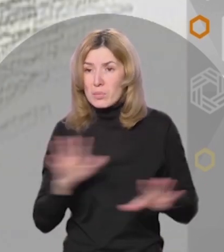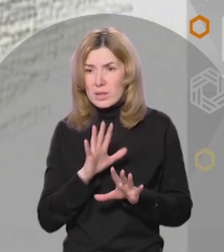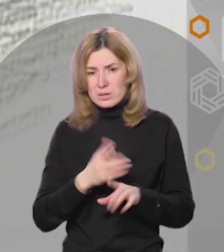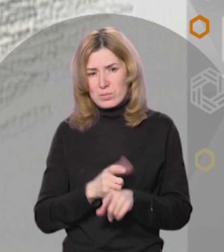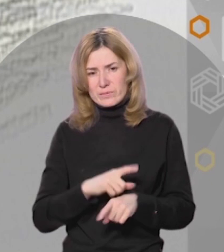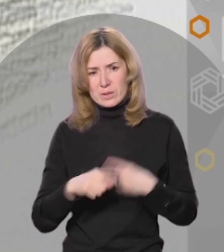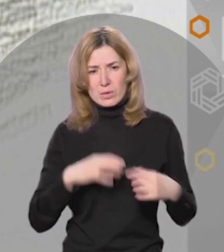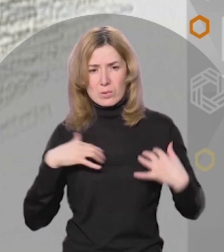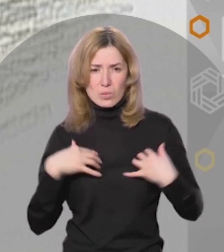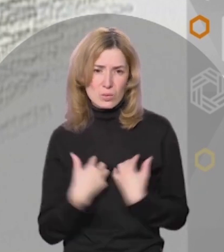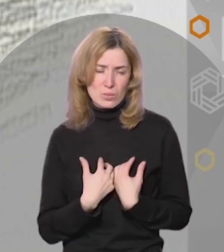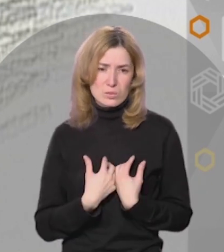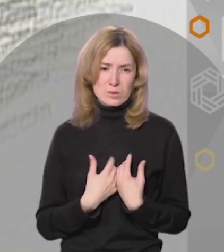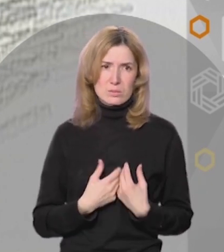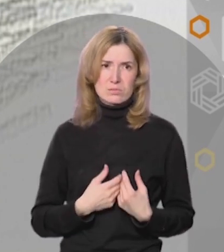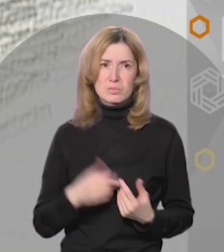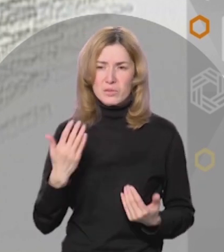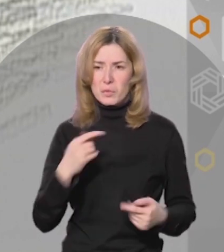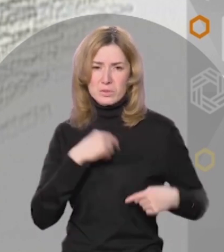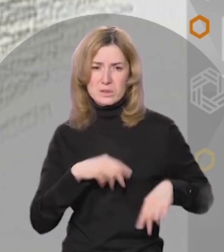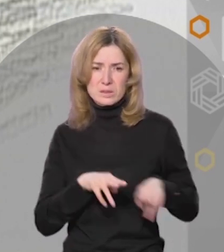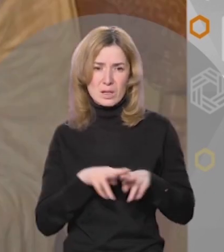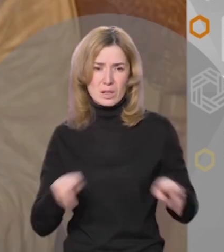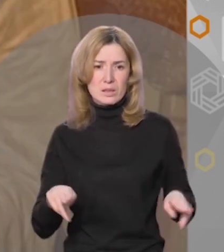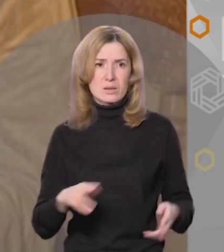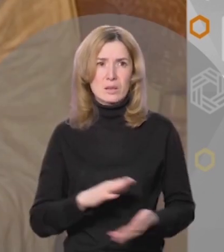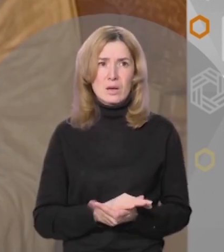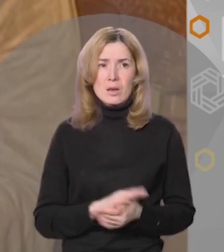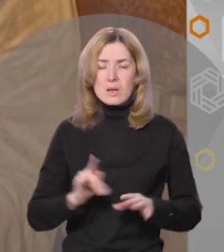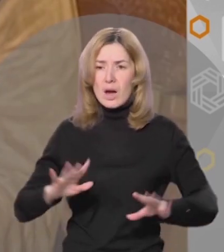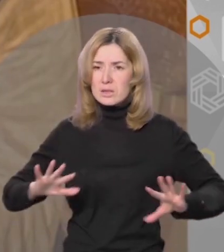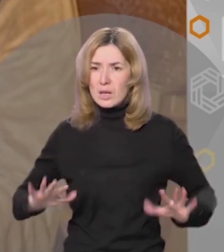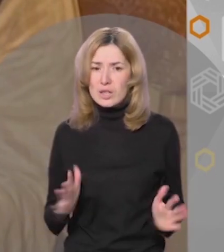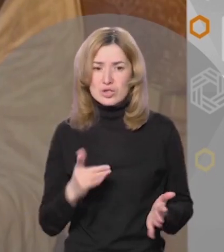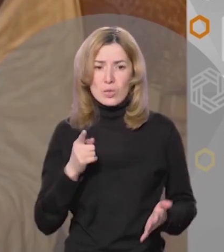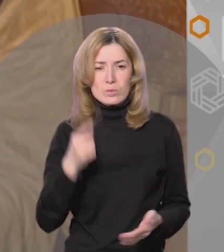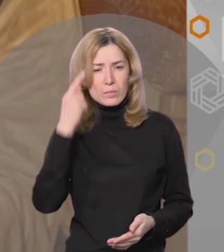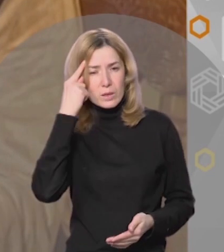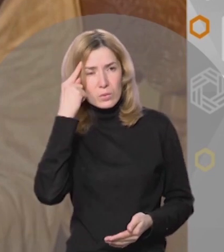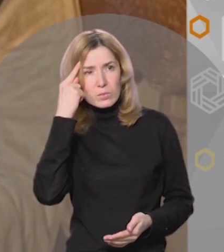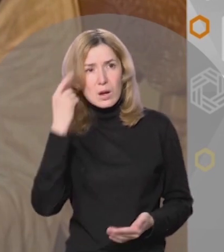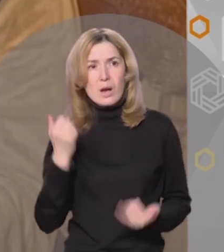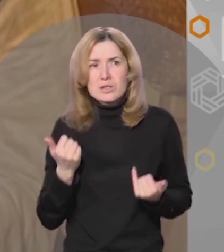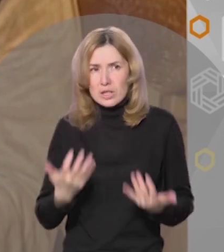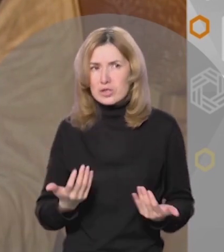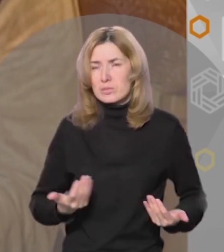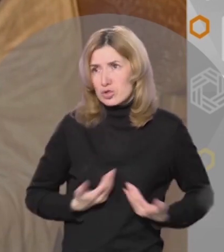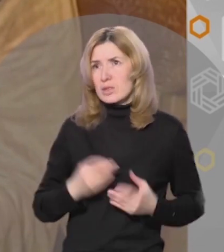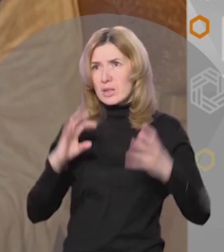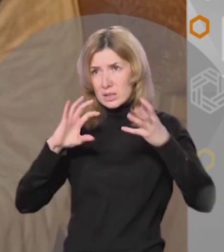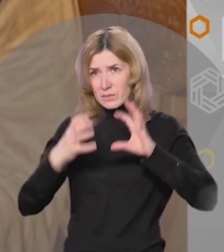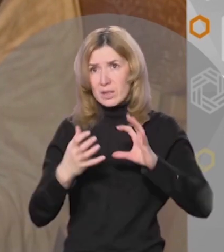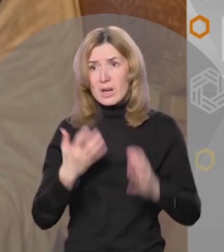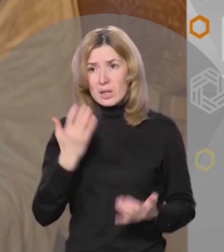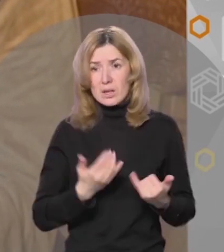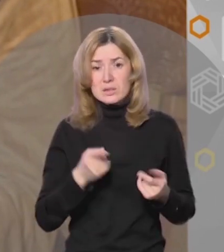невыразимо грустные, как его настроение. И однажды он подумал, а зачем жить на